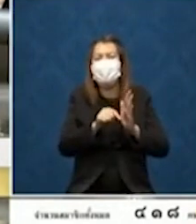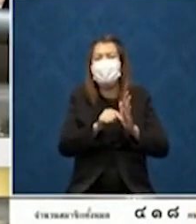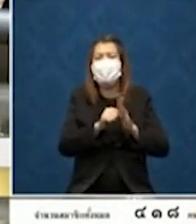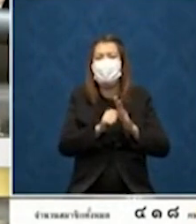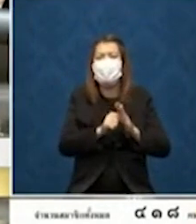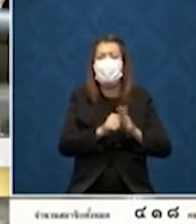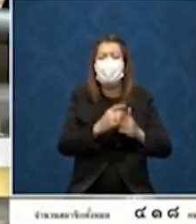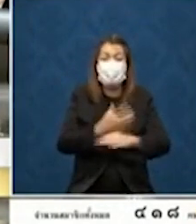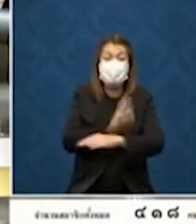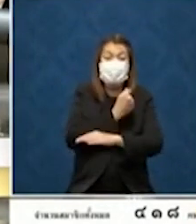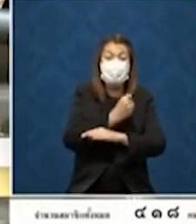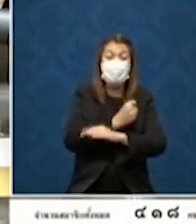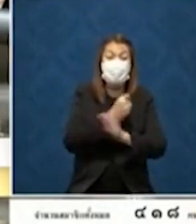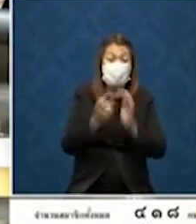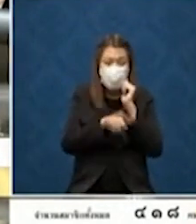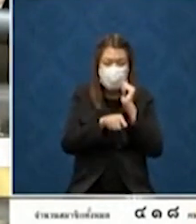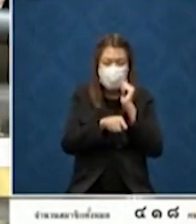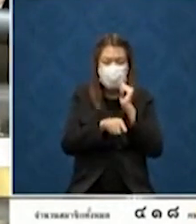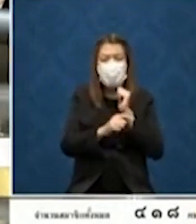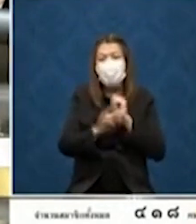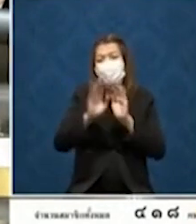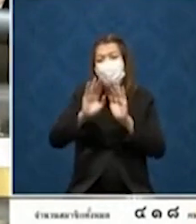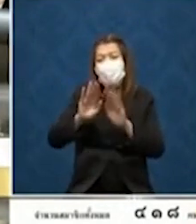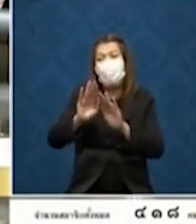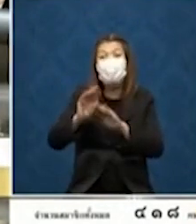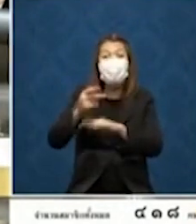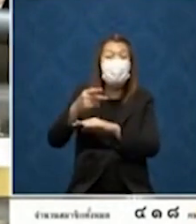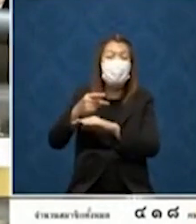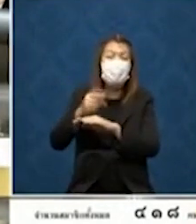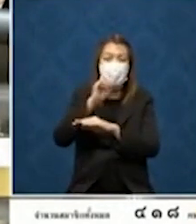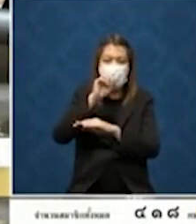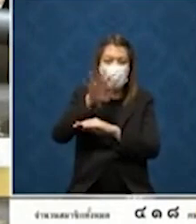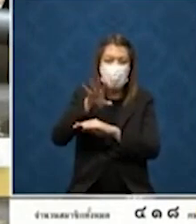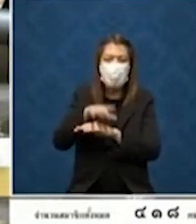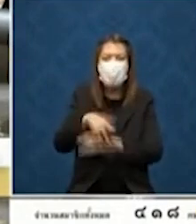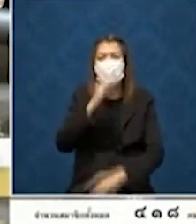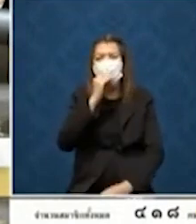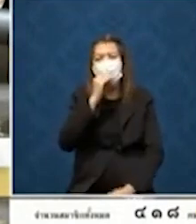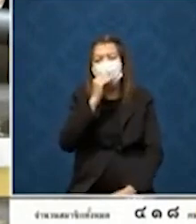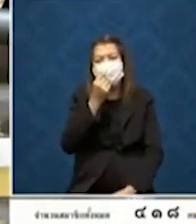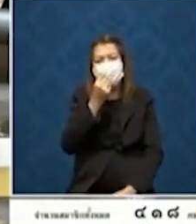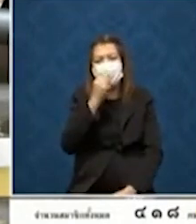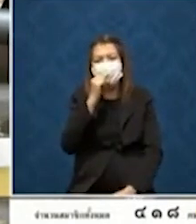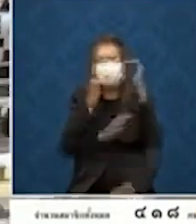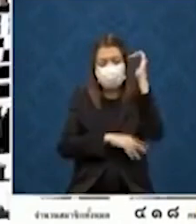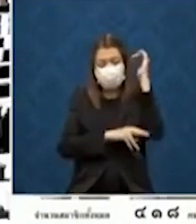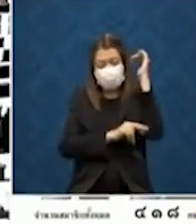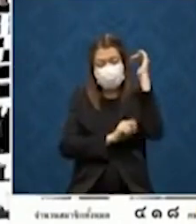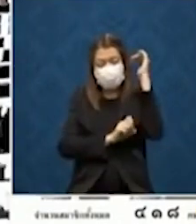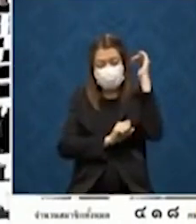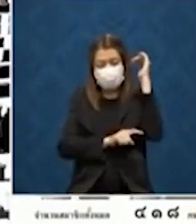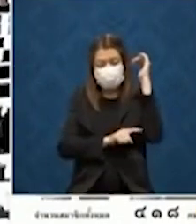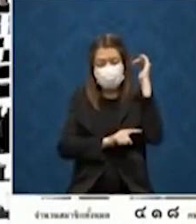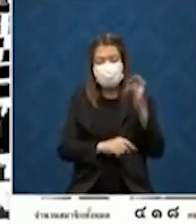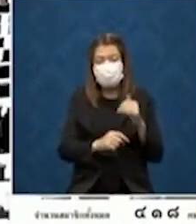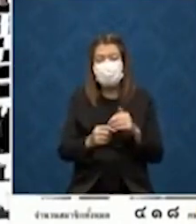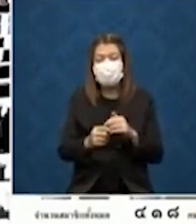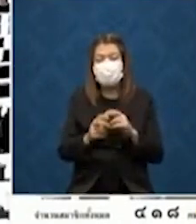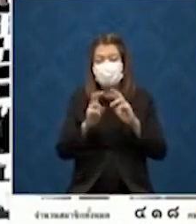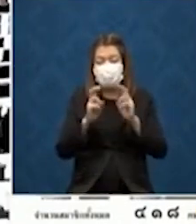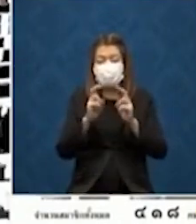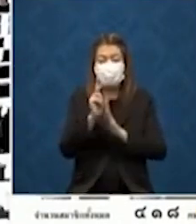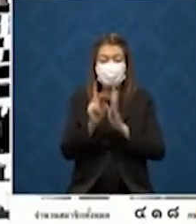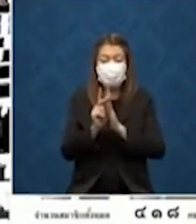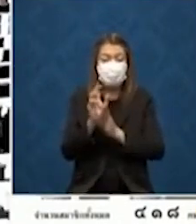มีปฏิกิริยาจากประชาชนนะที่ติดตามการอภิปรายติดตามข่าวการเมืองสุภาพสตรีท่านนี้